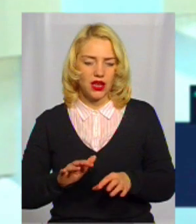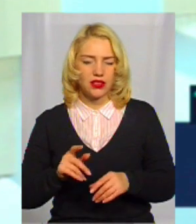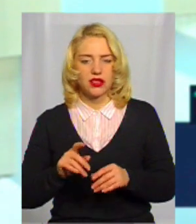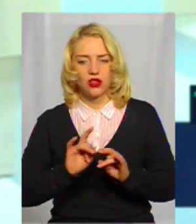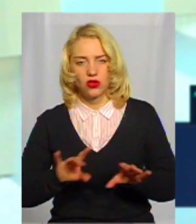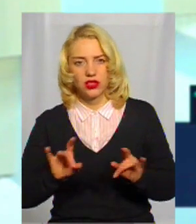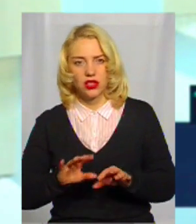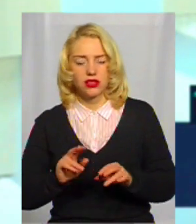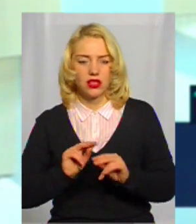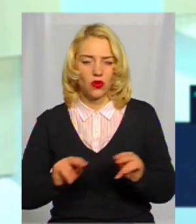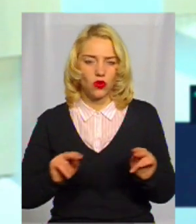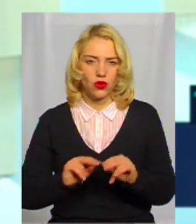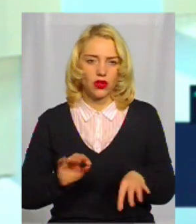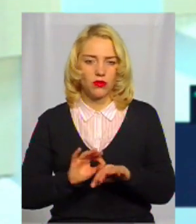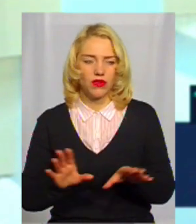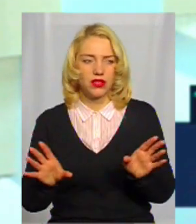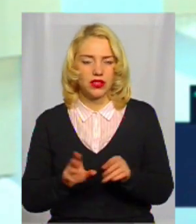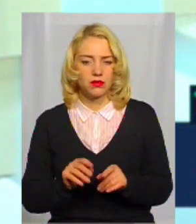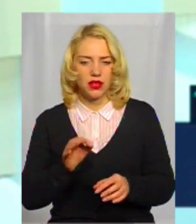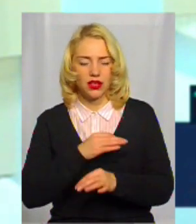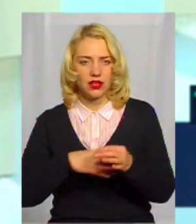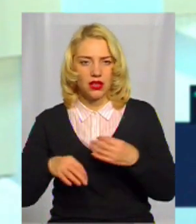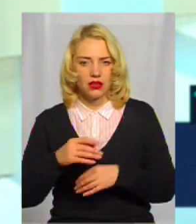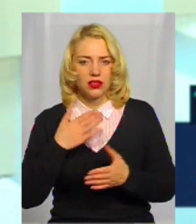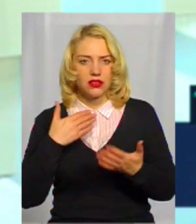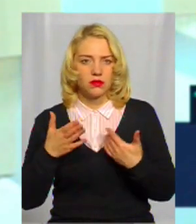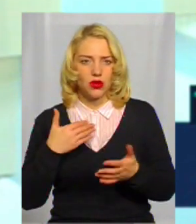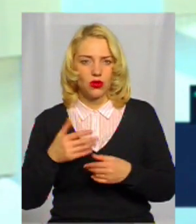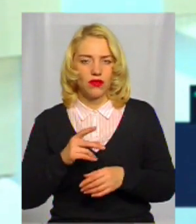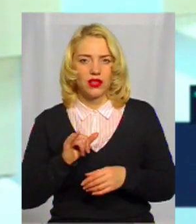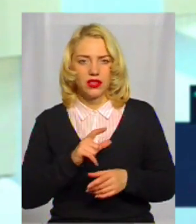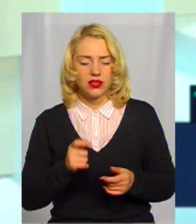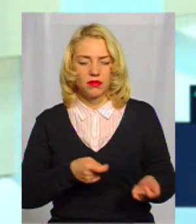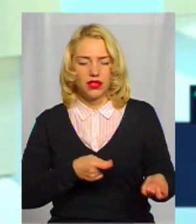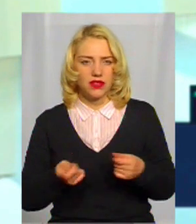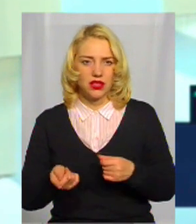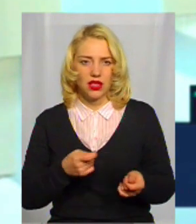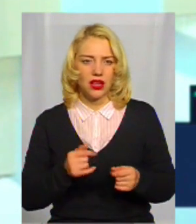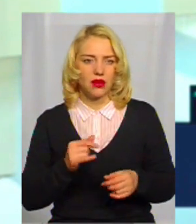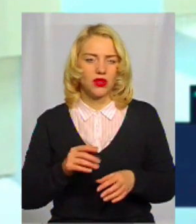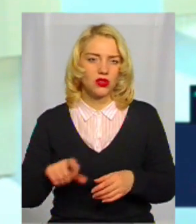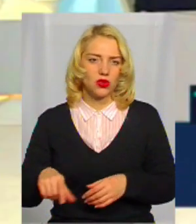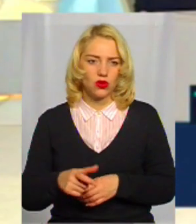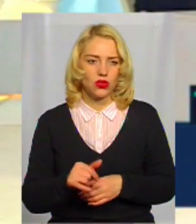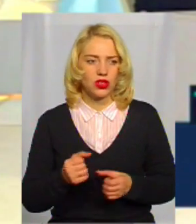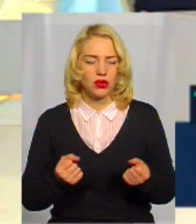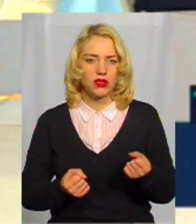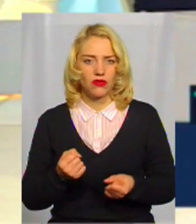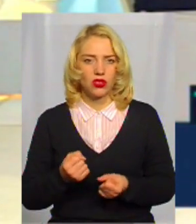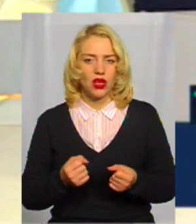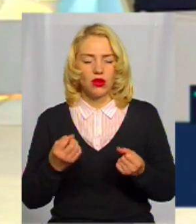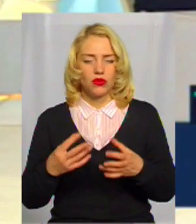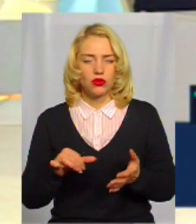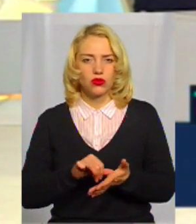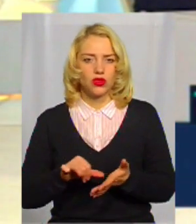і уроки, і проведення спільних нарад, і спілкування з перевізниками, і з дорожниками, і з водіями, просто з учасниками